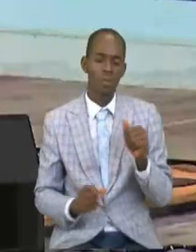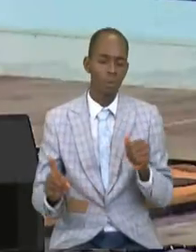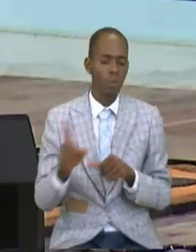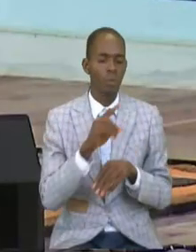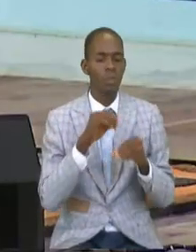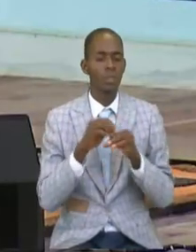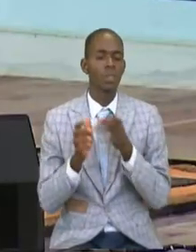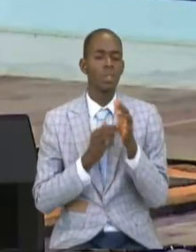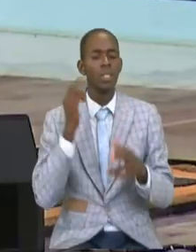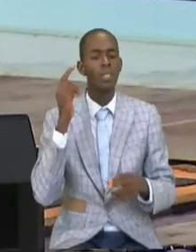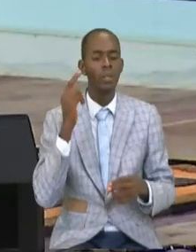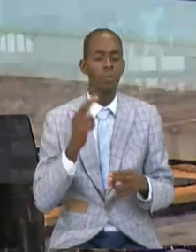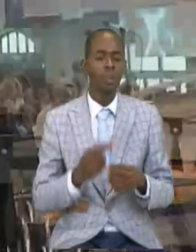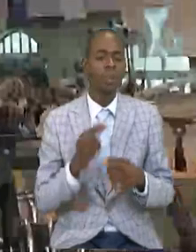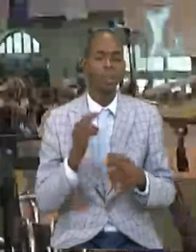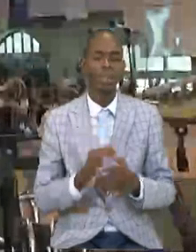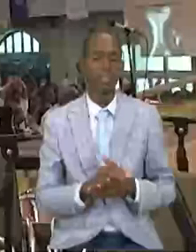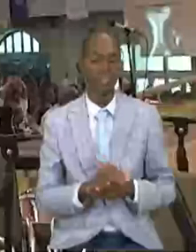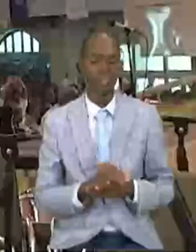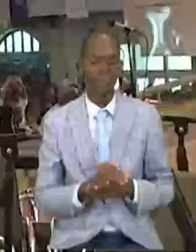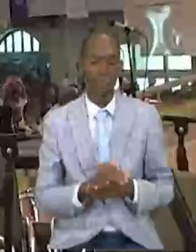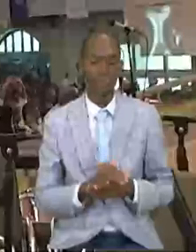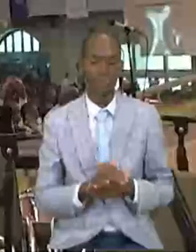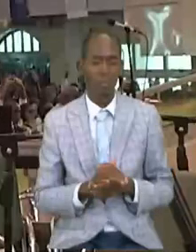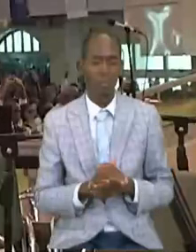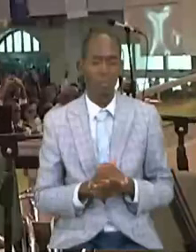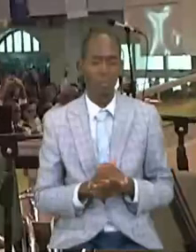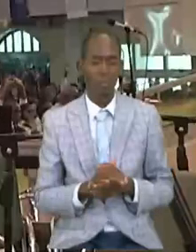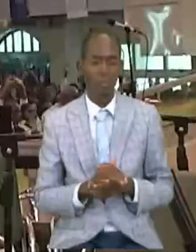Accorde cela à tout le monde au nom de Jésus-Christ.